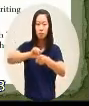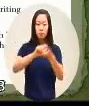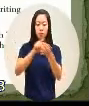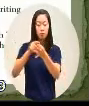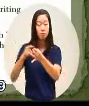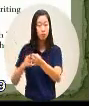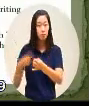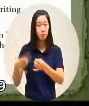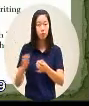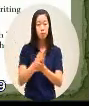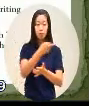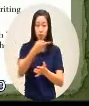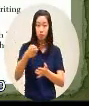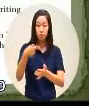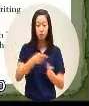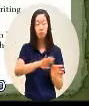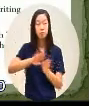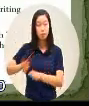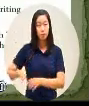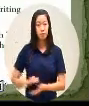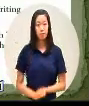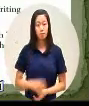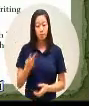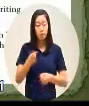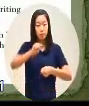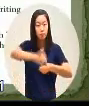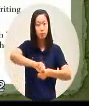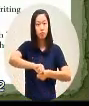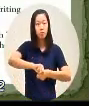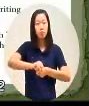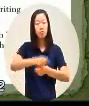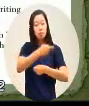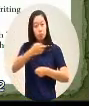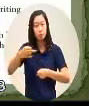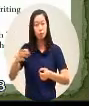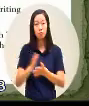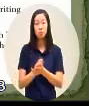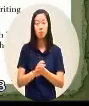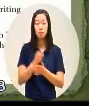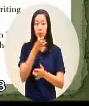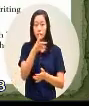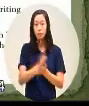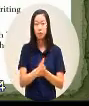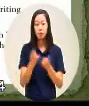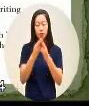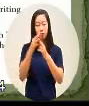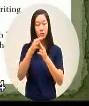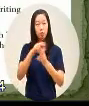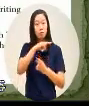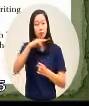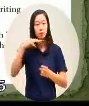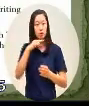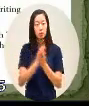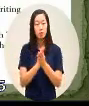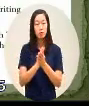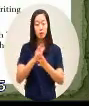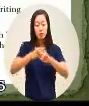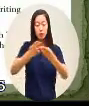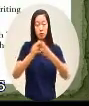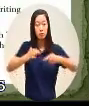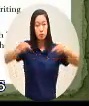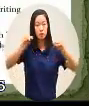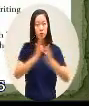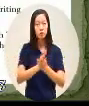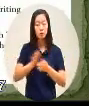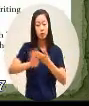检之外，你还有托福、多益测验、剑桥国际英语外语能力测验，